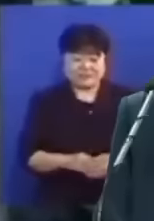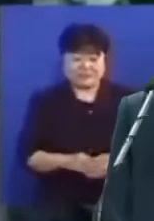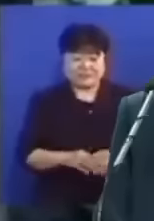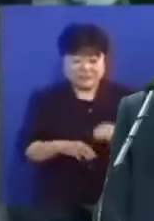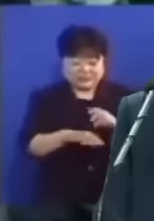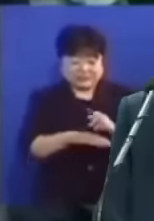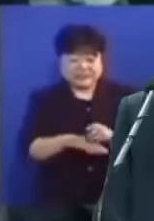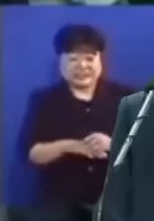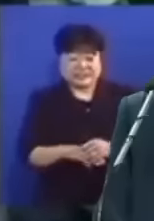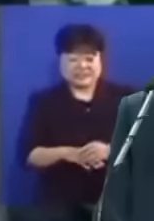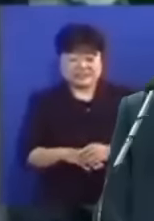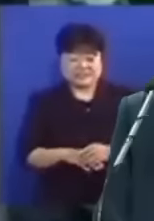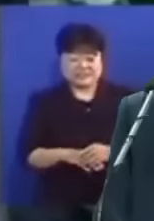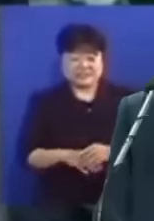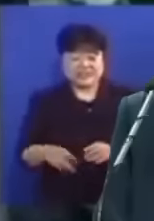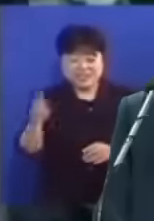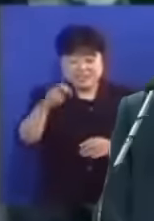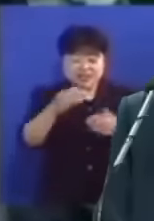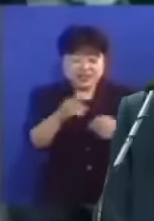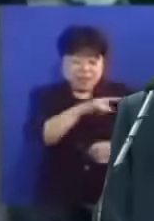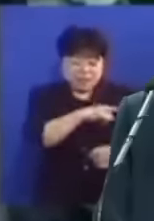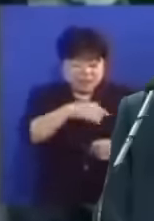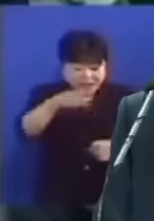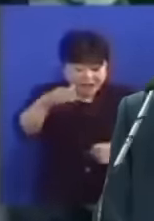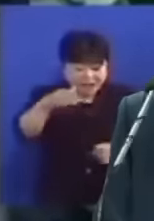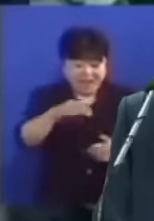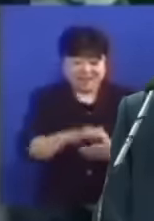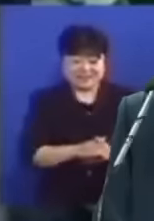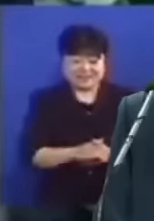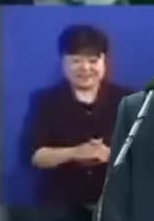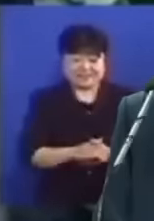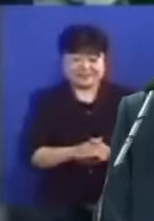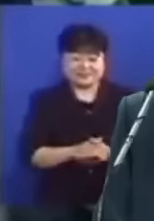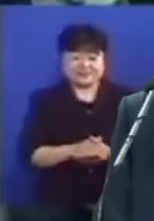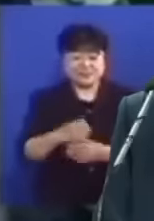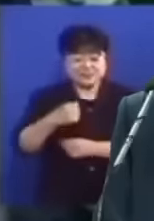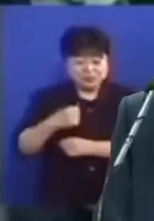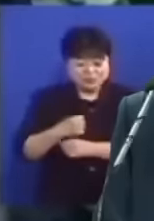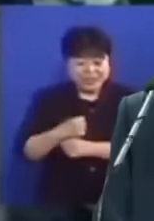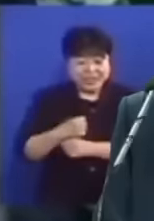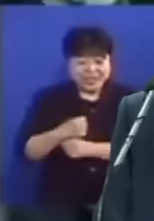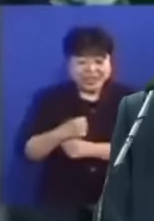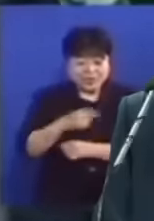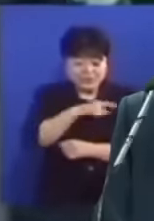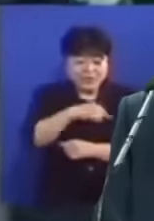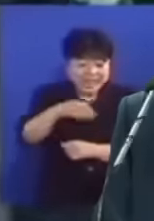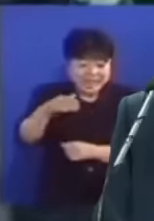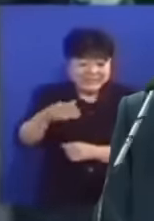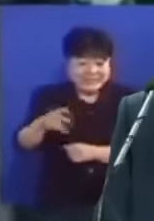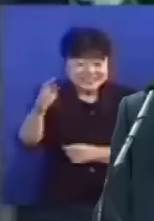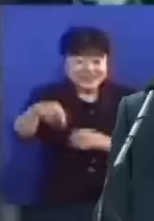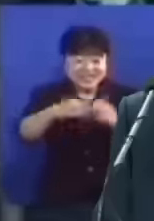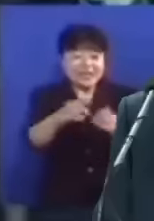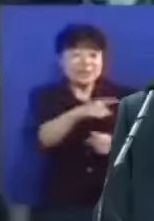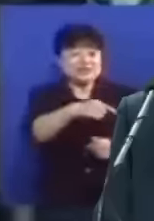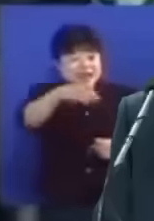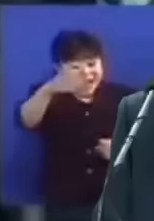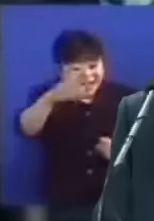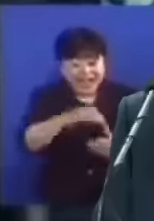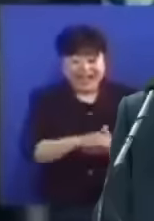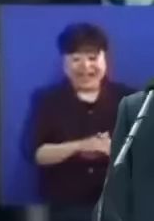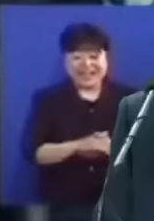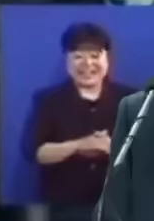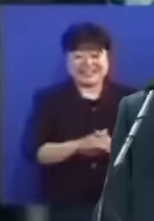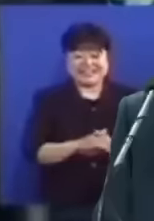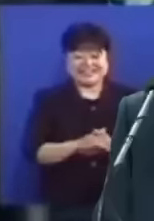장갑차가 나가야지 성가대가 나가면 어떻게 합니까? 이 식으로 하면 우리 전쟁이 나면 우리 성가대들 제일 일선에 은대고